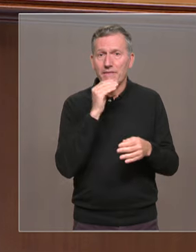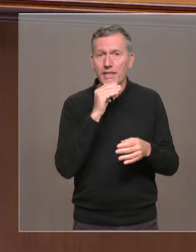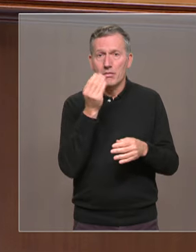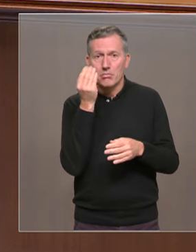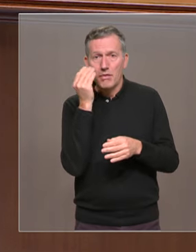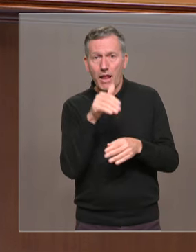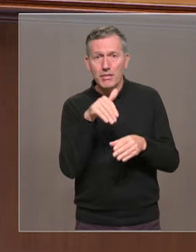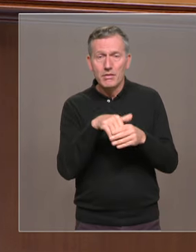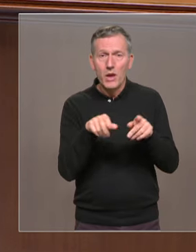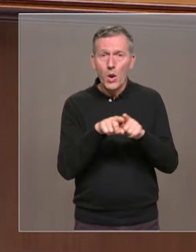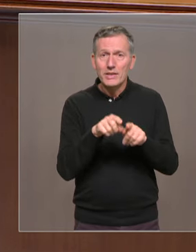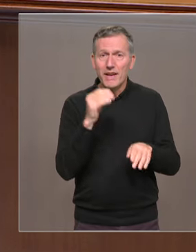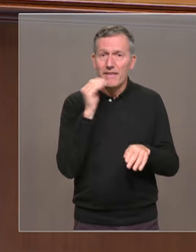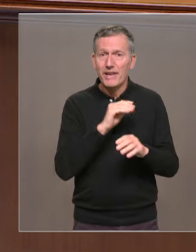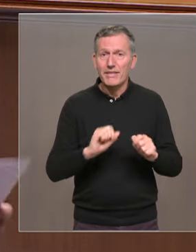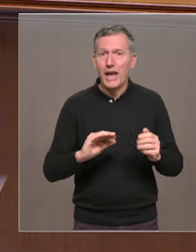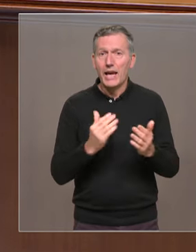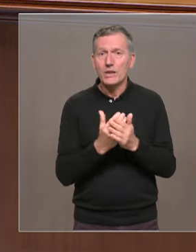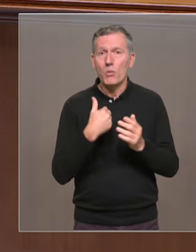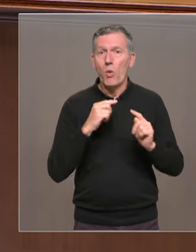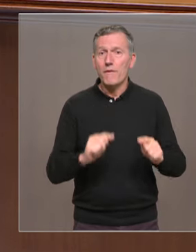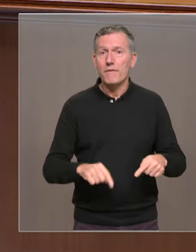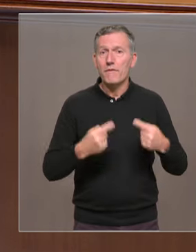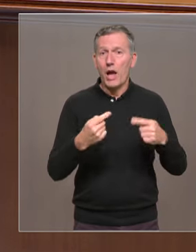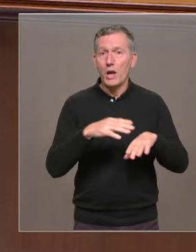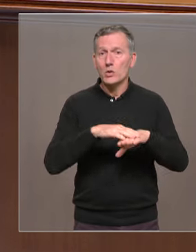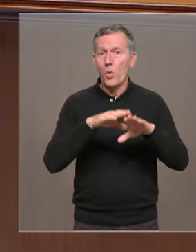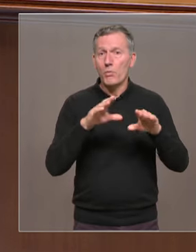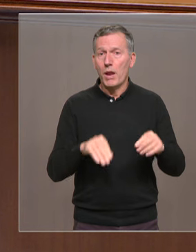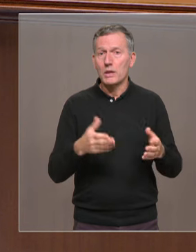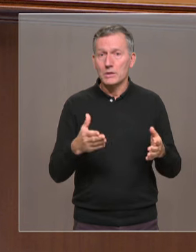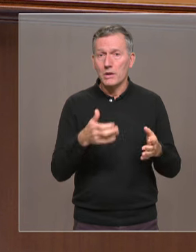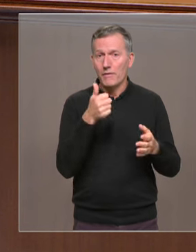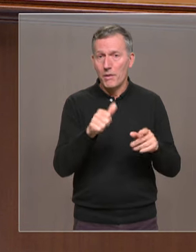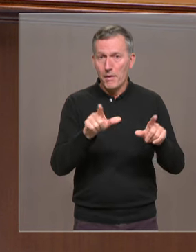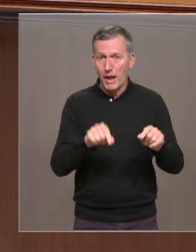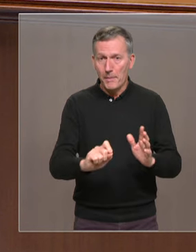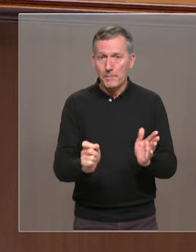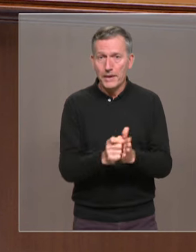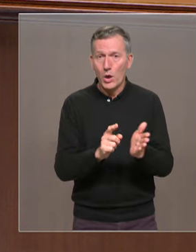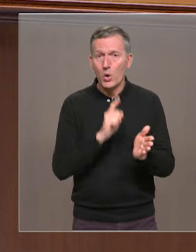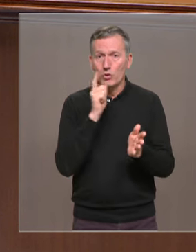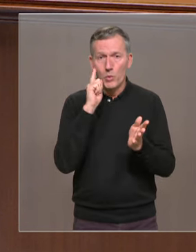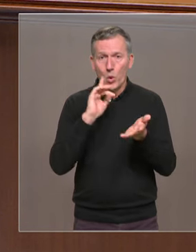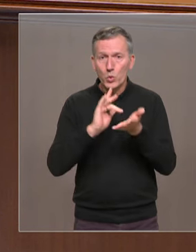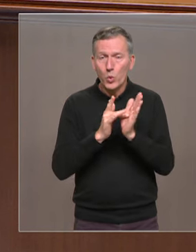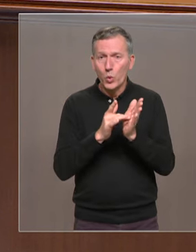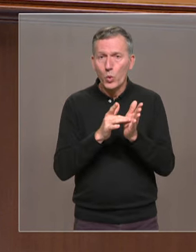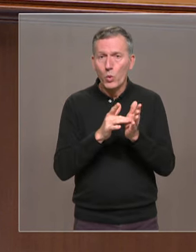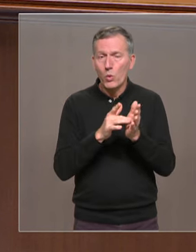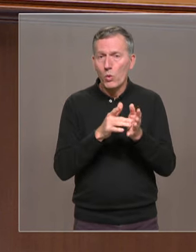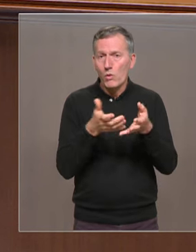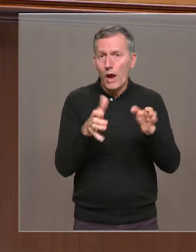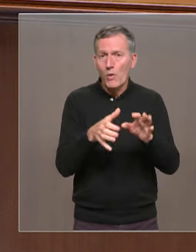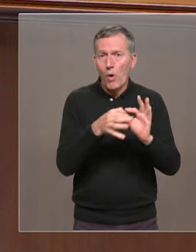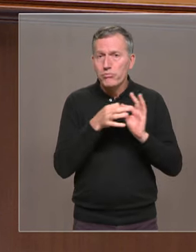surtout de pouvoir très vite réagir. Je me suis rendu sur place et vous étiez présente ce jour-là pour réunir l'ensemble des acteurs face effectivement